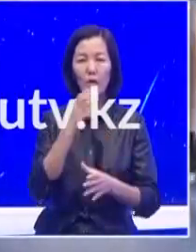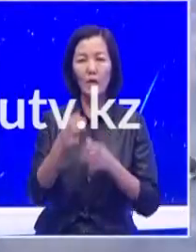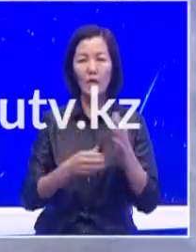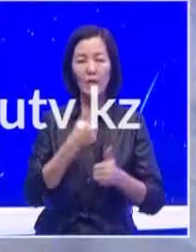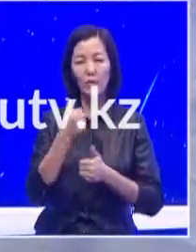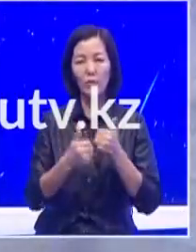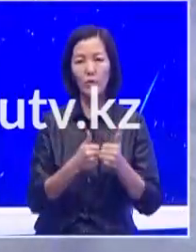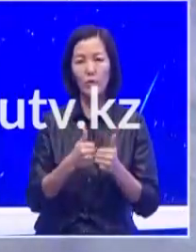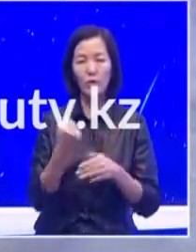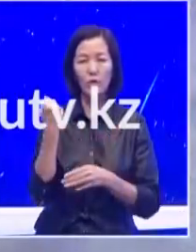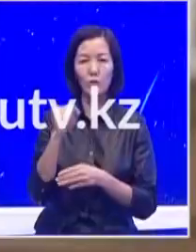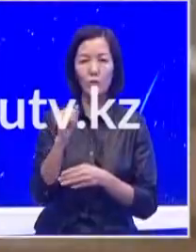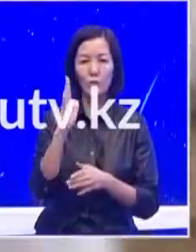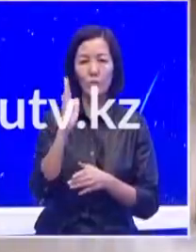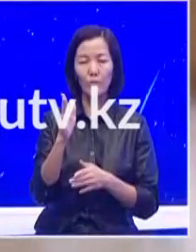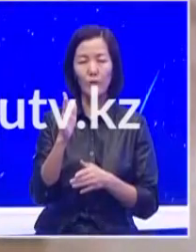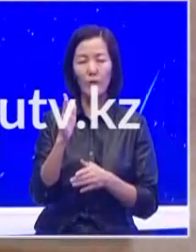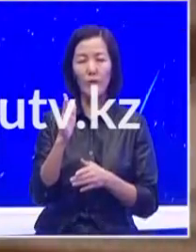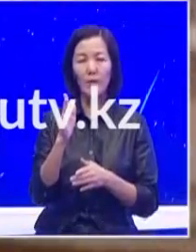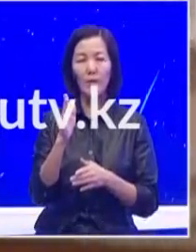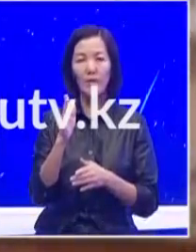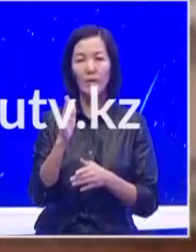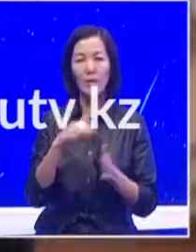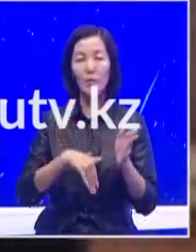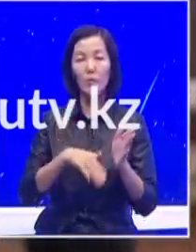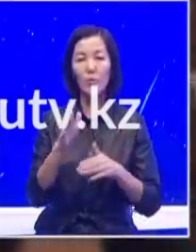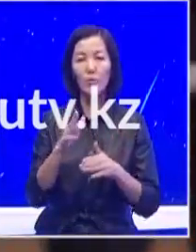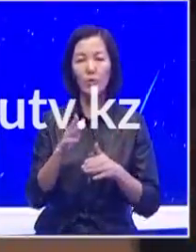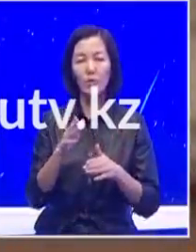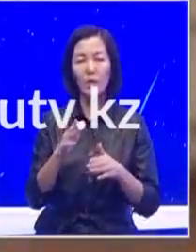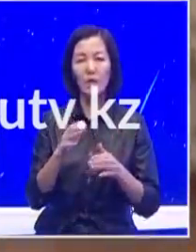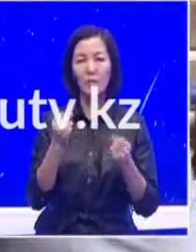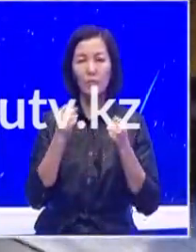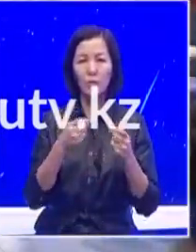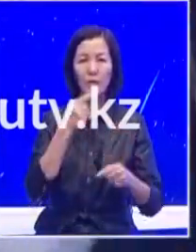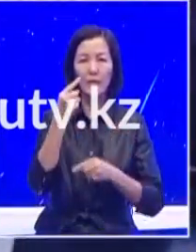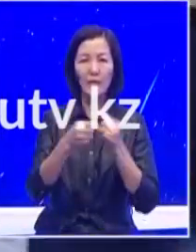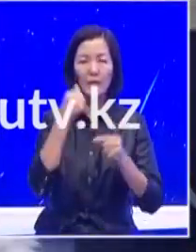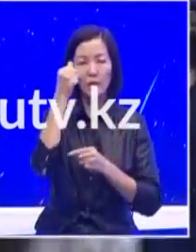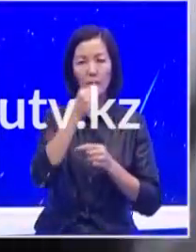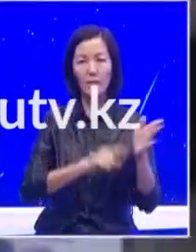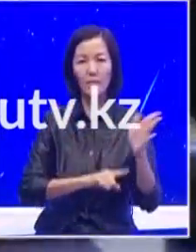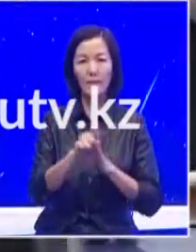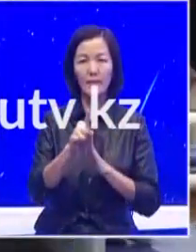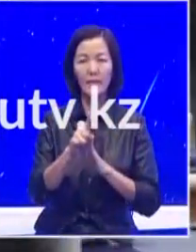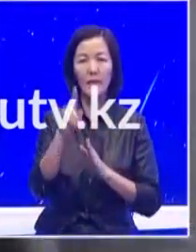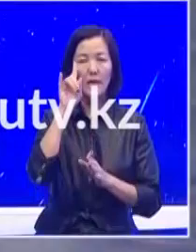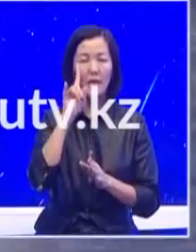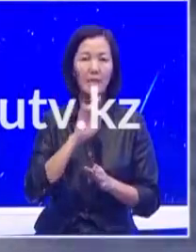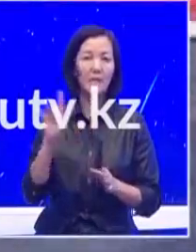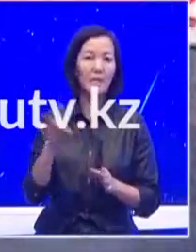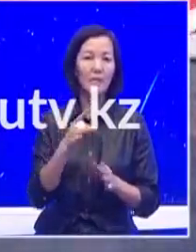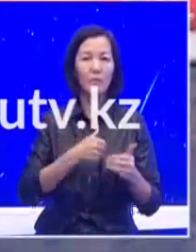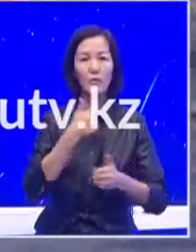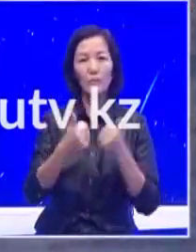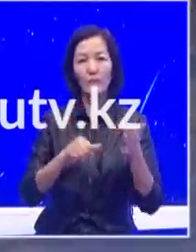турнирінде жүлдегер атануды мақсат етіп отыр. Онда үздік шыққан жерлестеріміз келер жылдың басында өтетін ел біріншілігінде бақ сынайтын